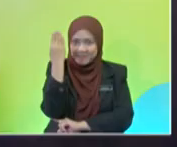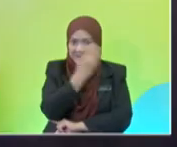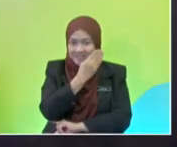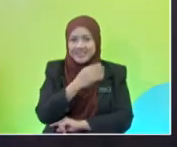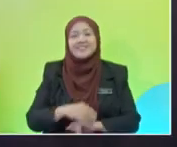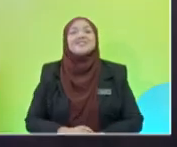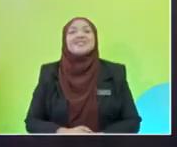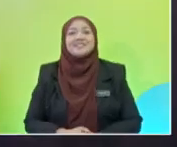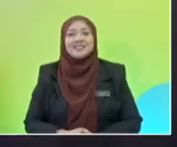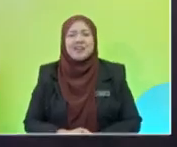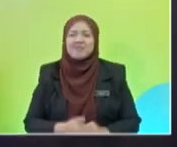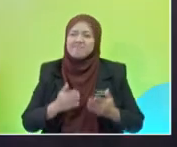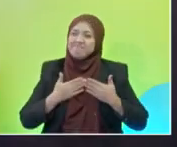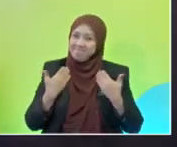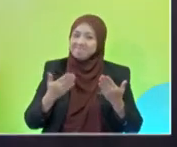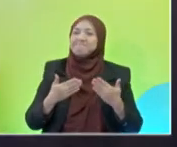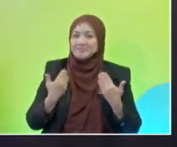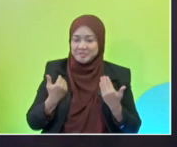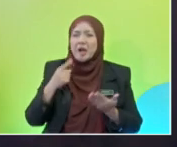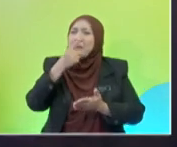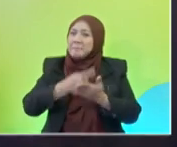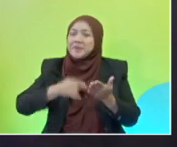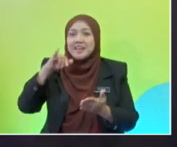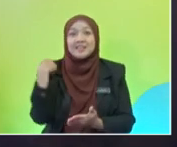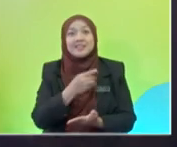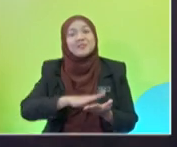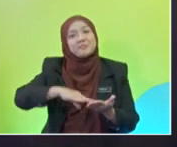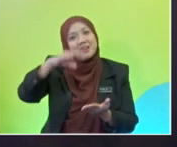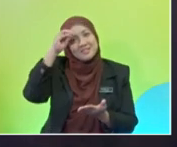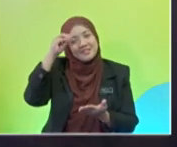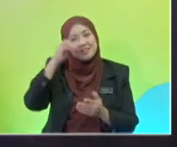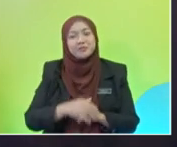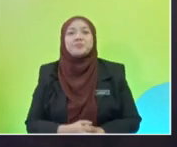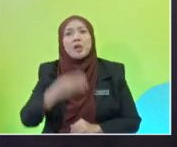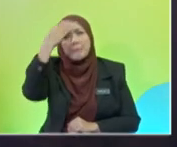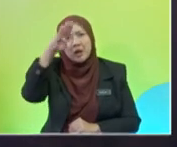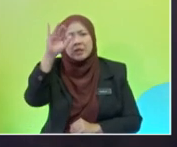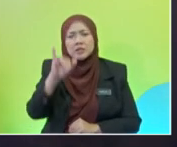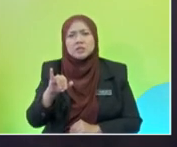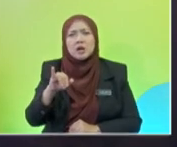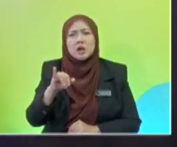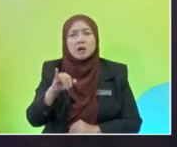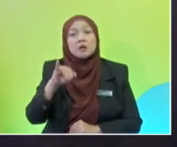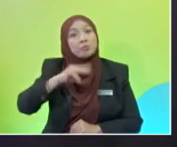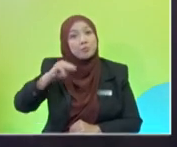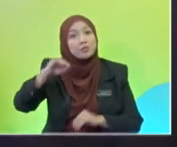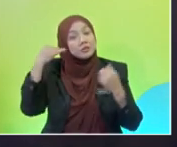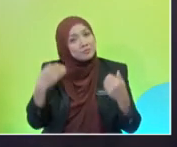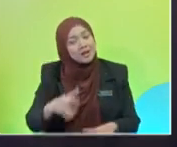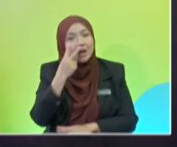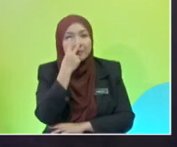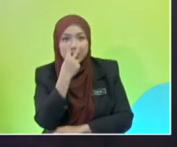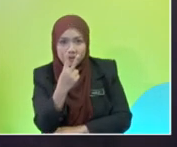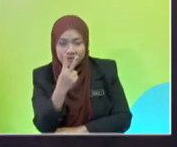jadi sangat yang kita pelajari ini kan bagi mereka yang menonton Sekarang rekan-rekan kita di mana mereka boleh